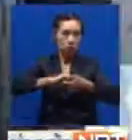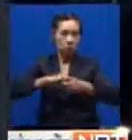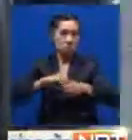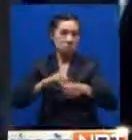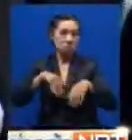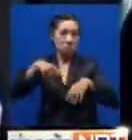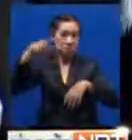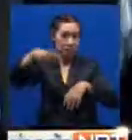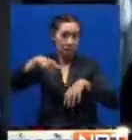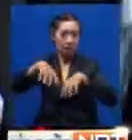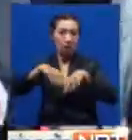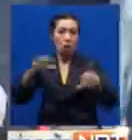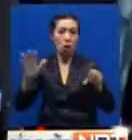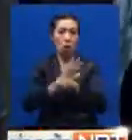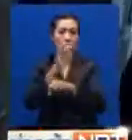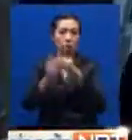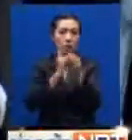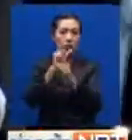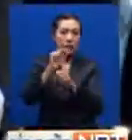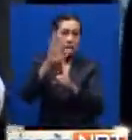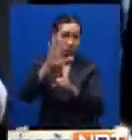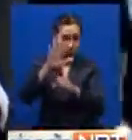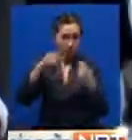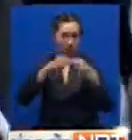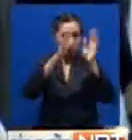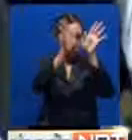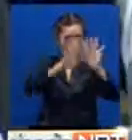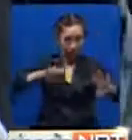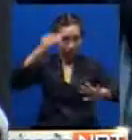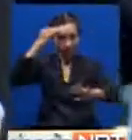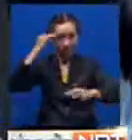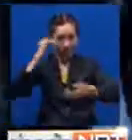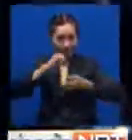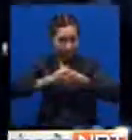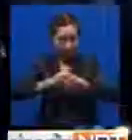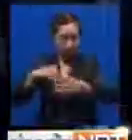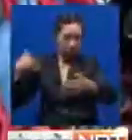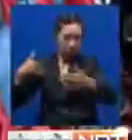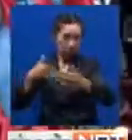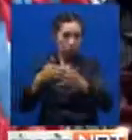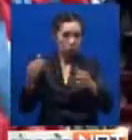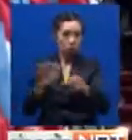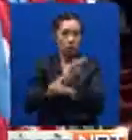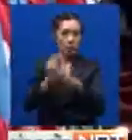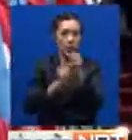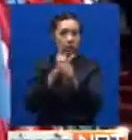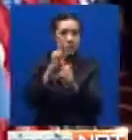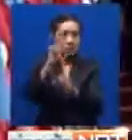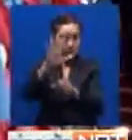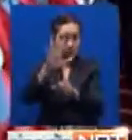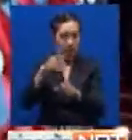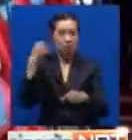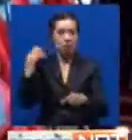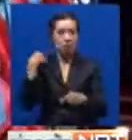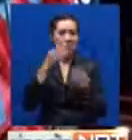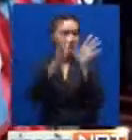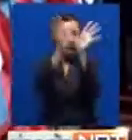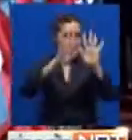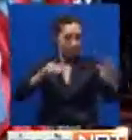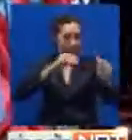ครบรอบ 25ปีของความสัมพันธ์อาเซียนสาธารณรัฐเกาหลีรวมกับผู้นำประเทศสมาชิกอาเซียน